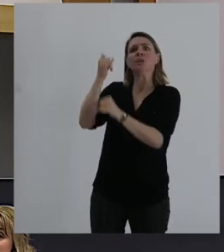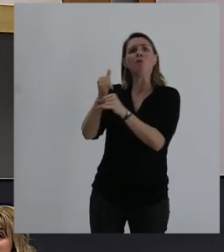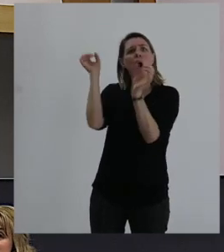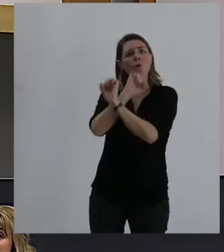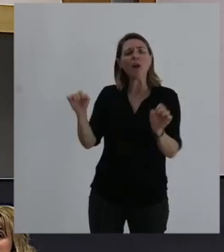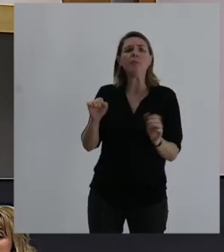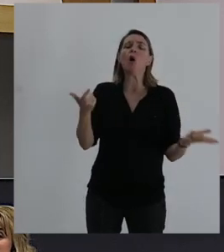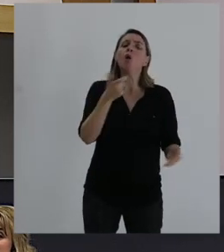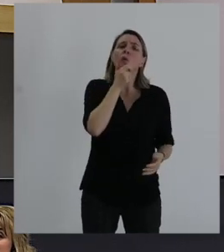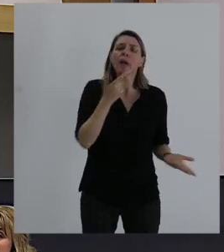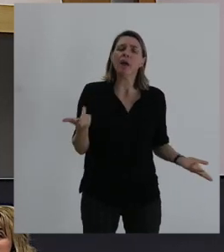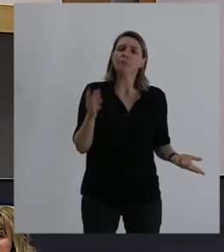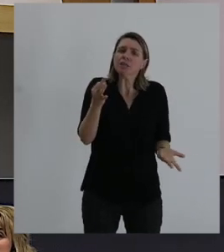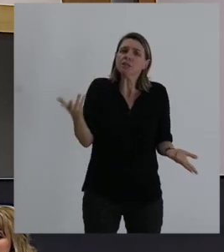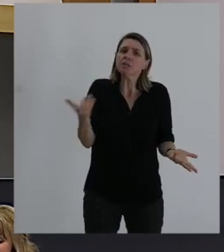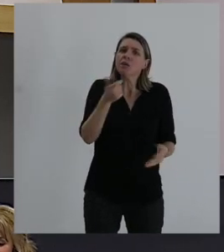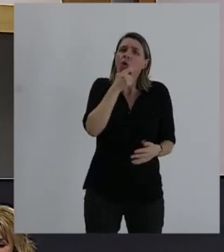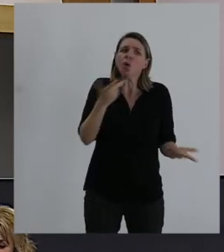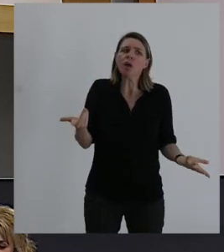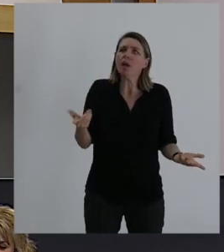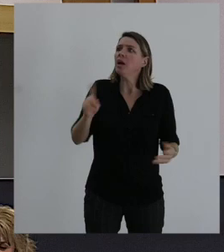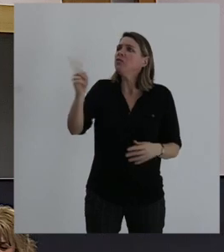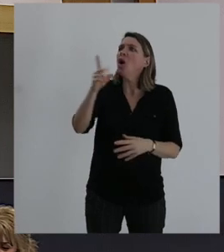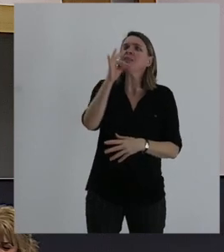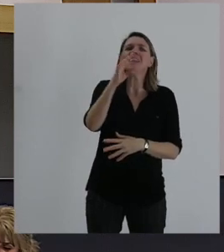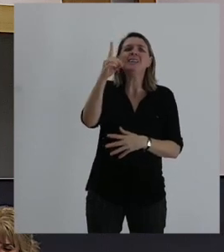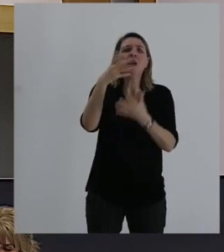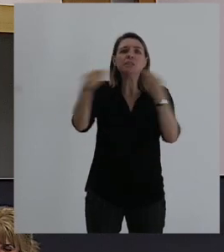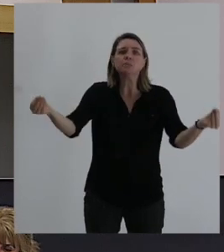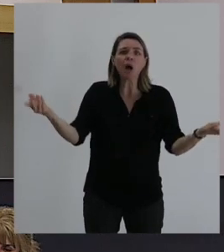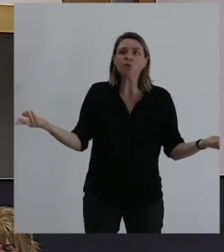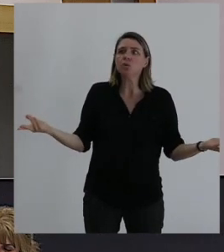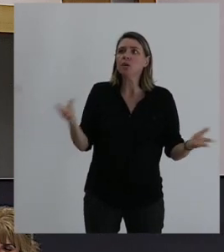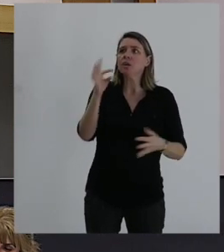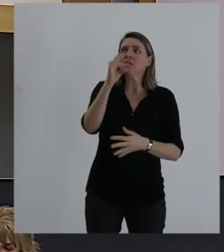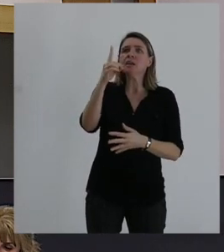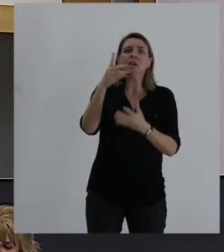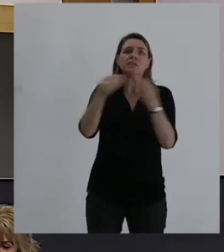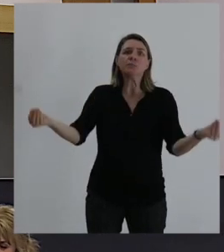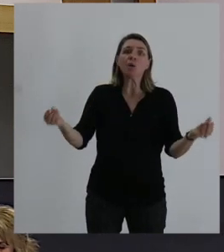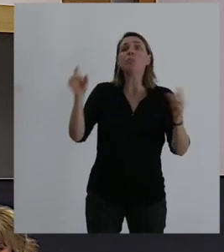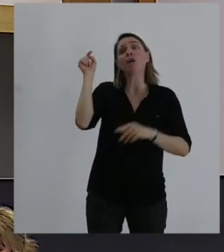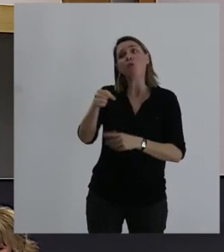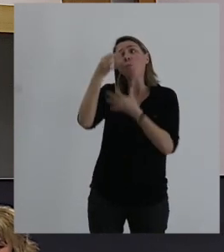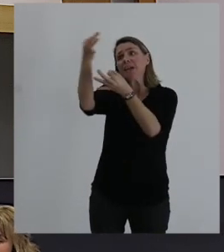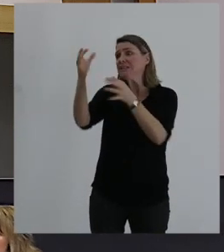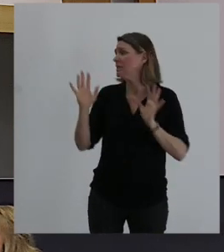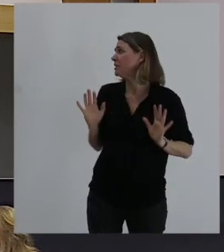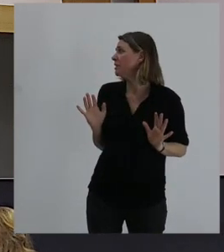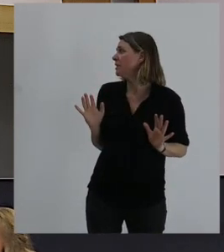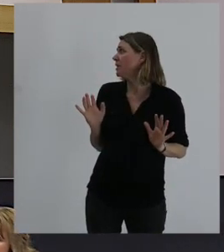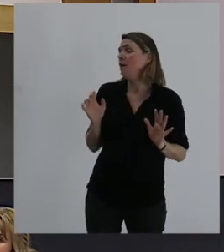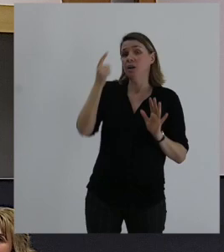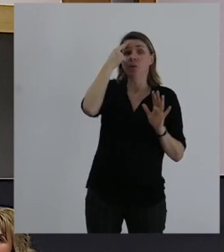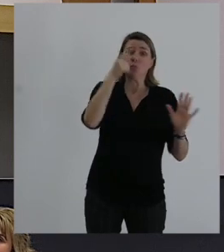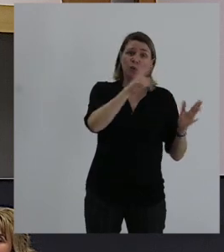En anglais. Écoutez, en anglais, quand même, tout le monde le sait. Voilà. Ah oui, mais soyons précis.